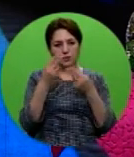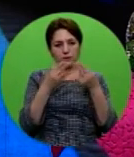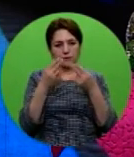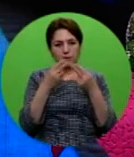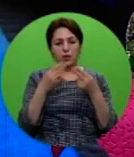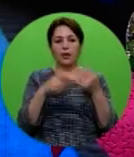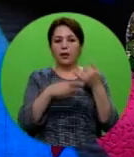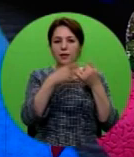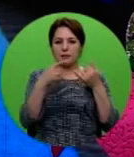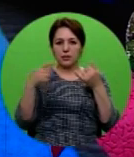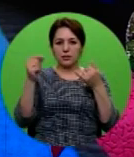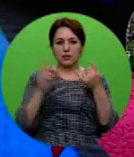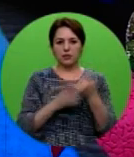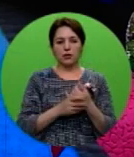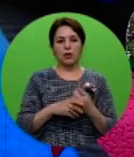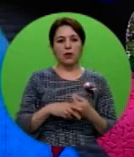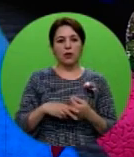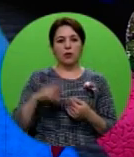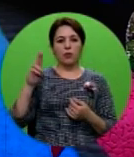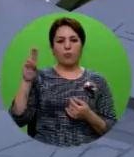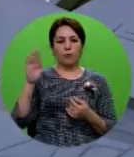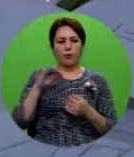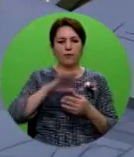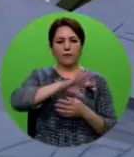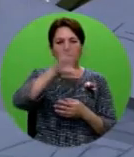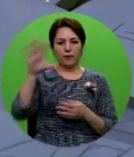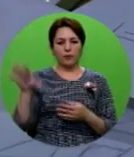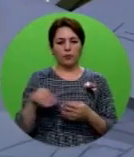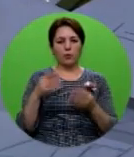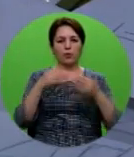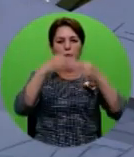я хочу нарисовать вот эти листья по всему легиону.